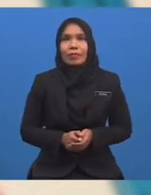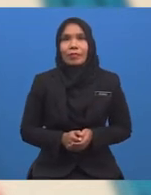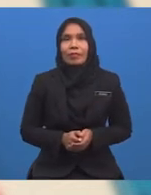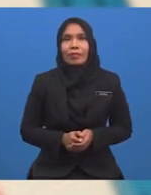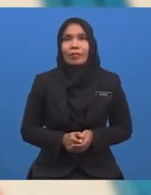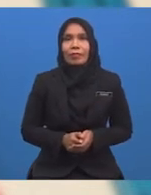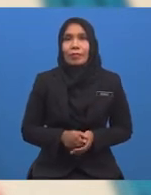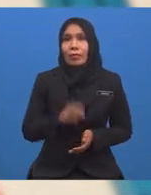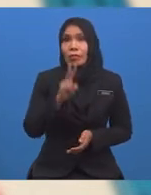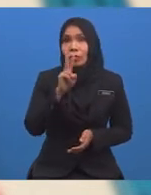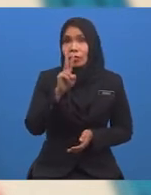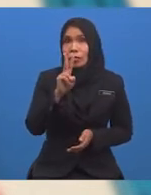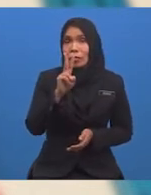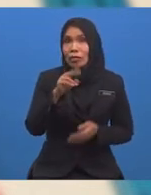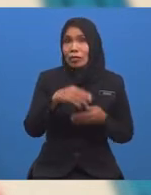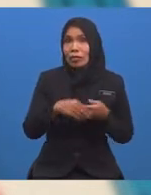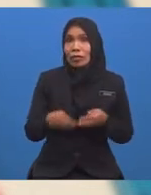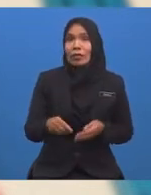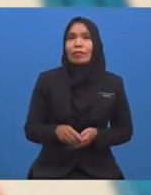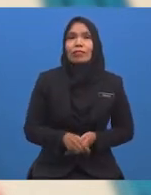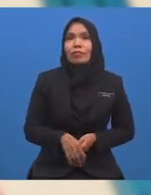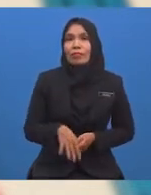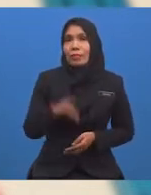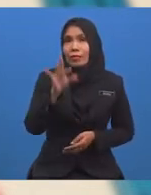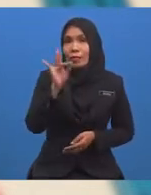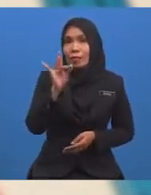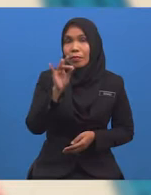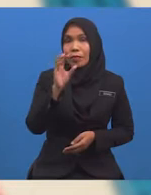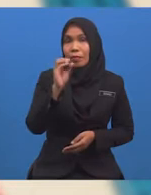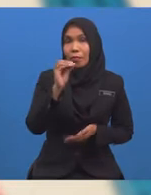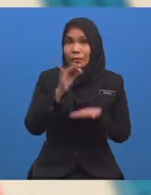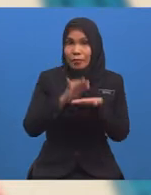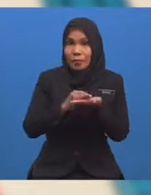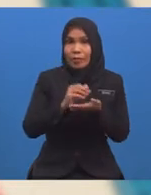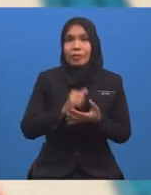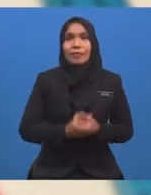2080 sein bagi 7 batang pensil